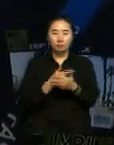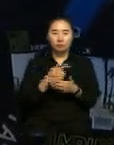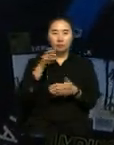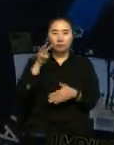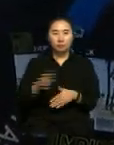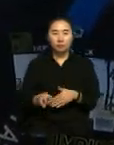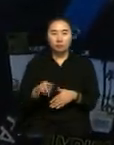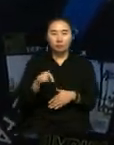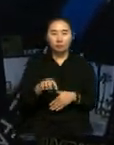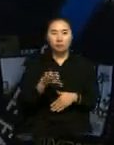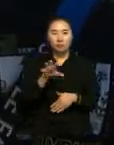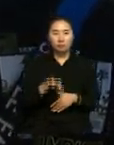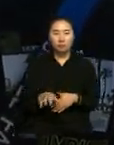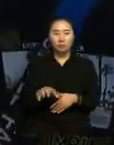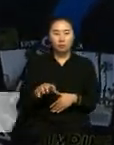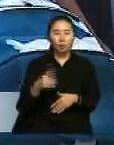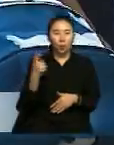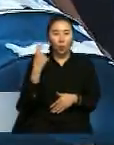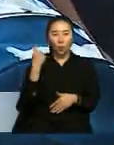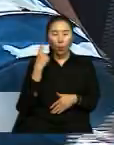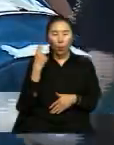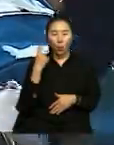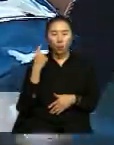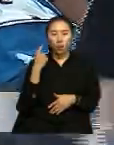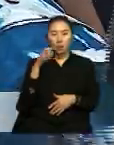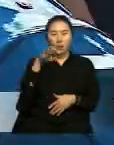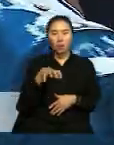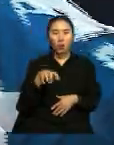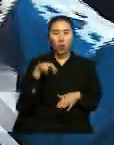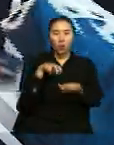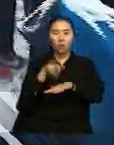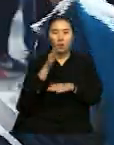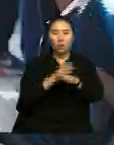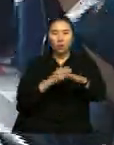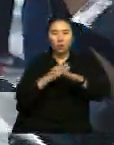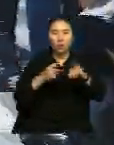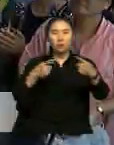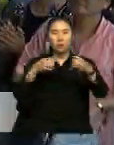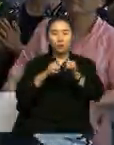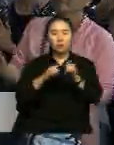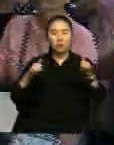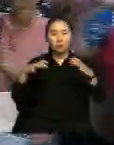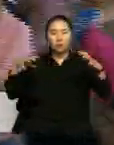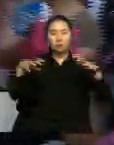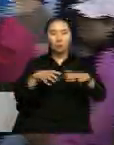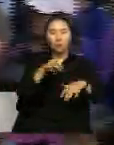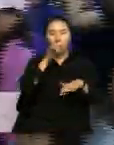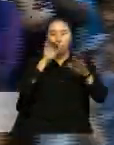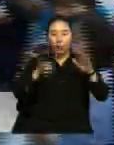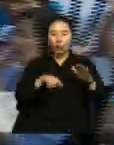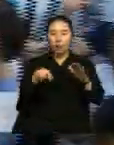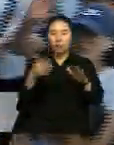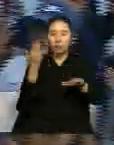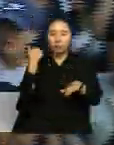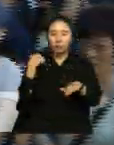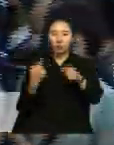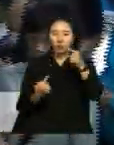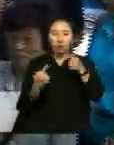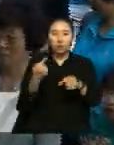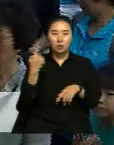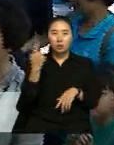남양주시 평내동 약대울 소리 정원에 걷기 대회 참가자들이 발 디딜 틈 없이 모였습니다. 올해는 지난해보다